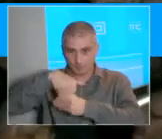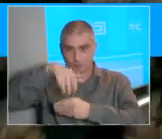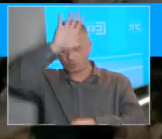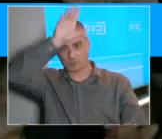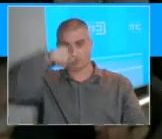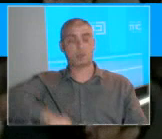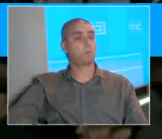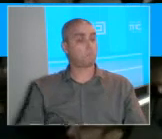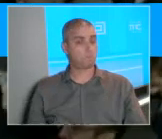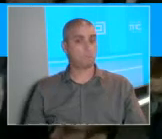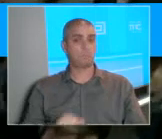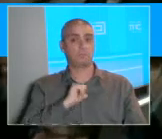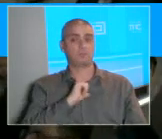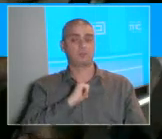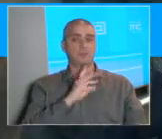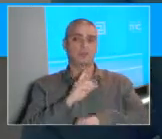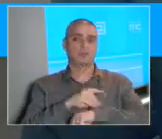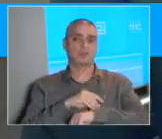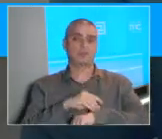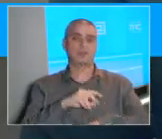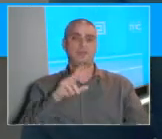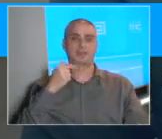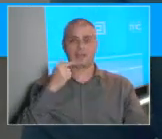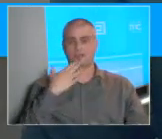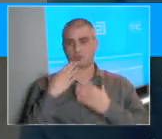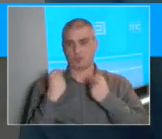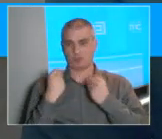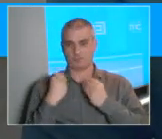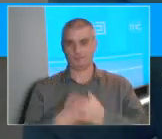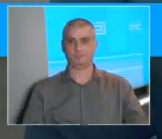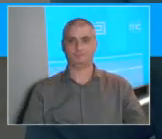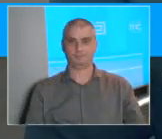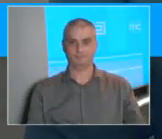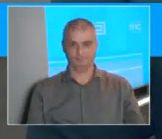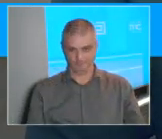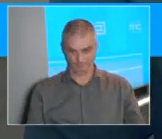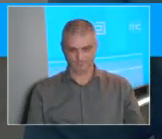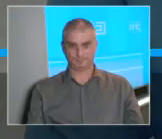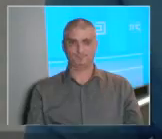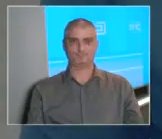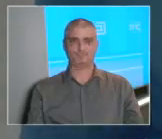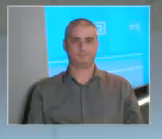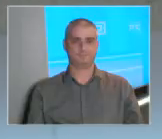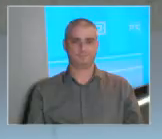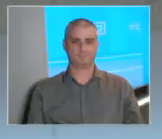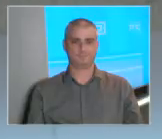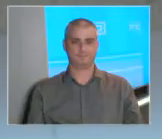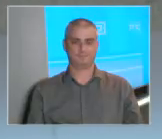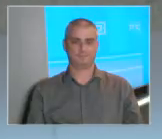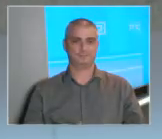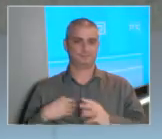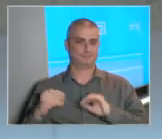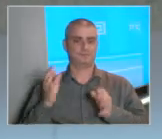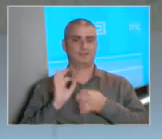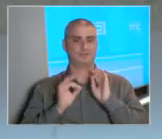איראן. מעניין. דוקטור תמר אילם גינדין, תודה רבה לך. תודה רבה. ואנחנו עכשיו לעורך